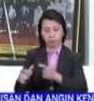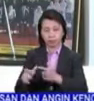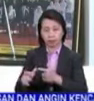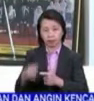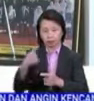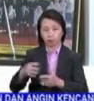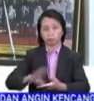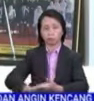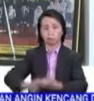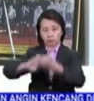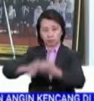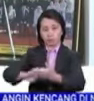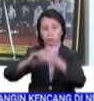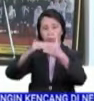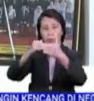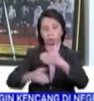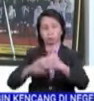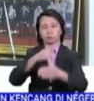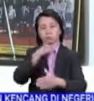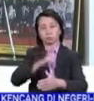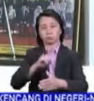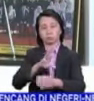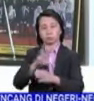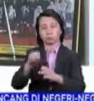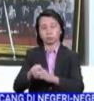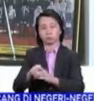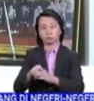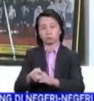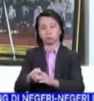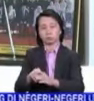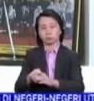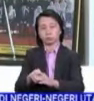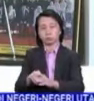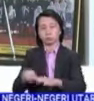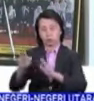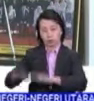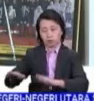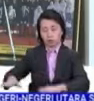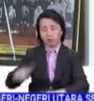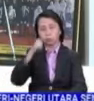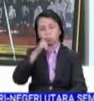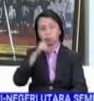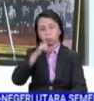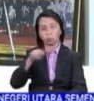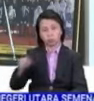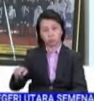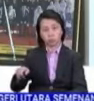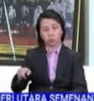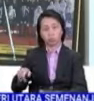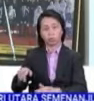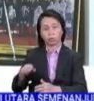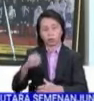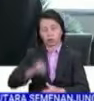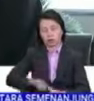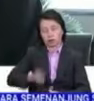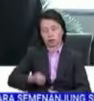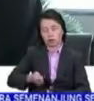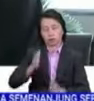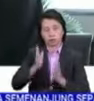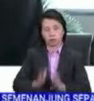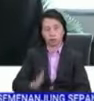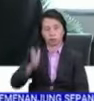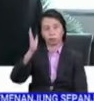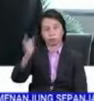untuk bernikah di bawah umur ni, Syah, melibatkan apa ni kanak-kanak perempuan ni contohnya ya. Jadi hakim-hakim tadi itu